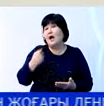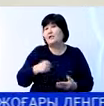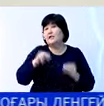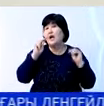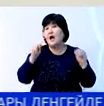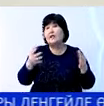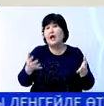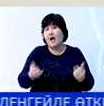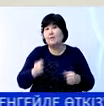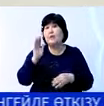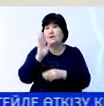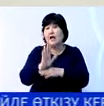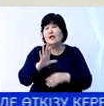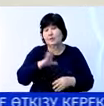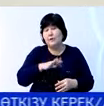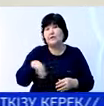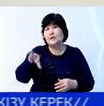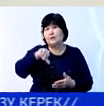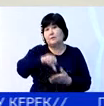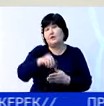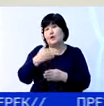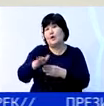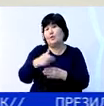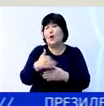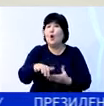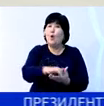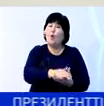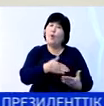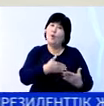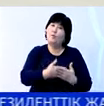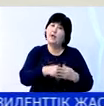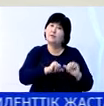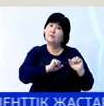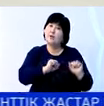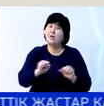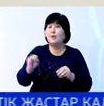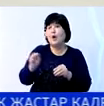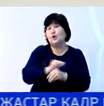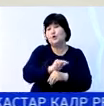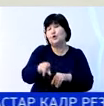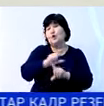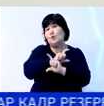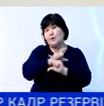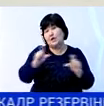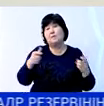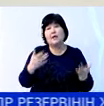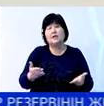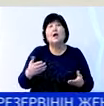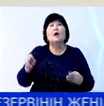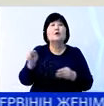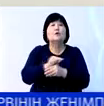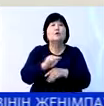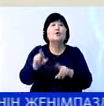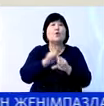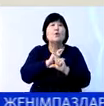кейін осы біздің бөліністерге бөлінеді. Ол қоғамдық тәртіп қамтамасыз ету және түзеу мекемесін күзету. Түзеу